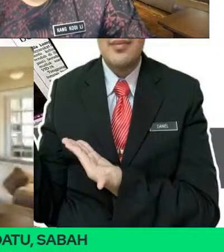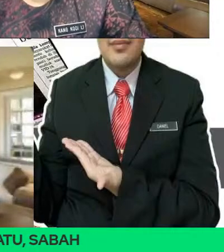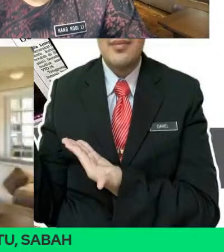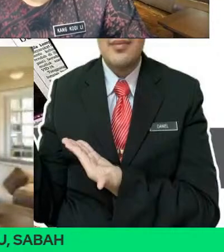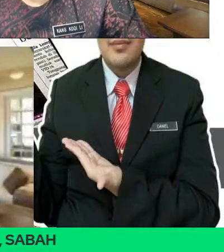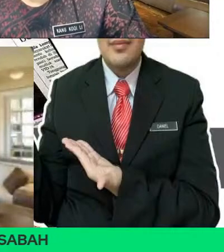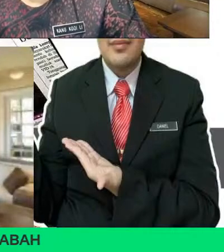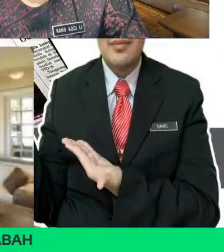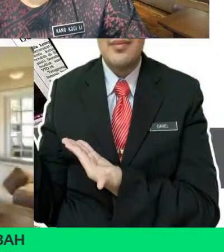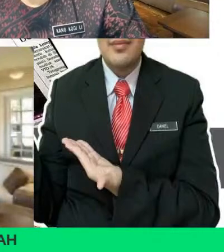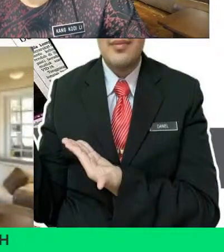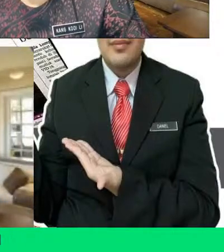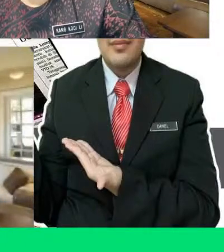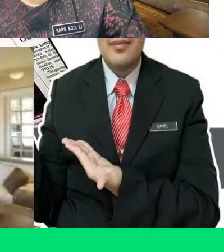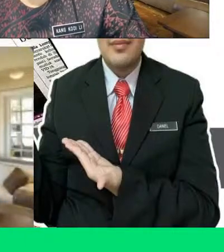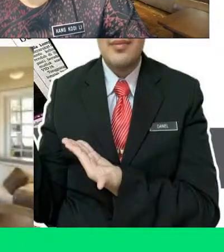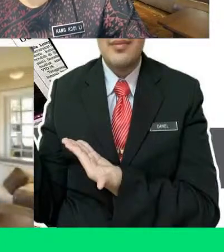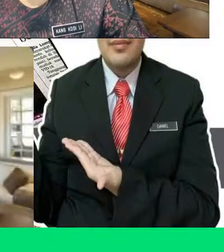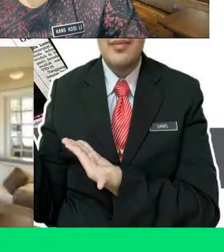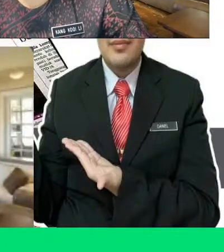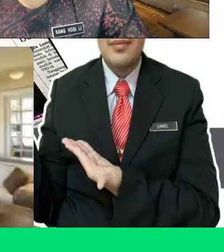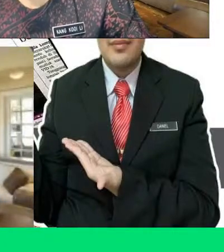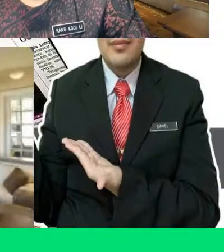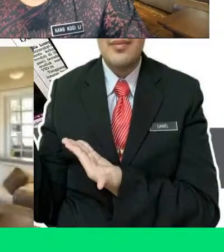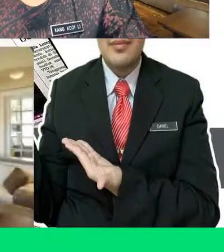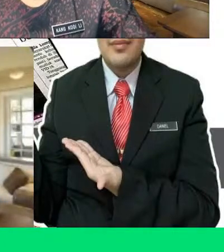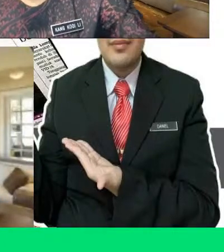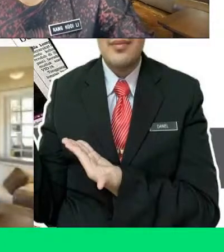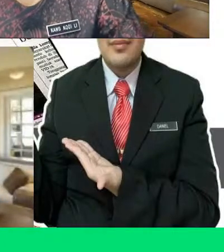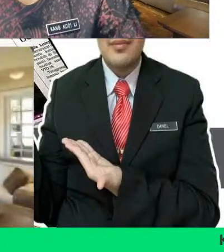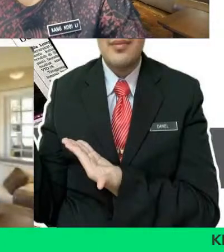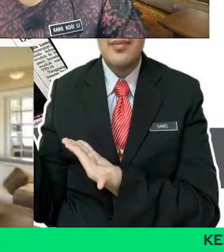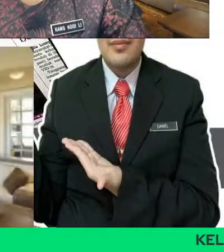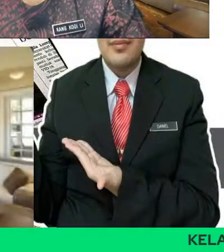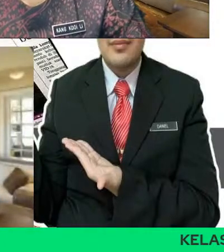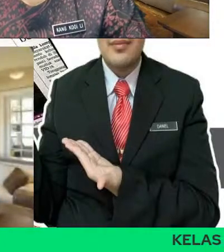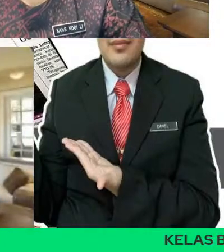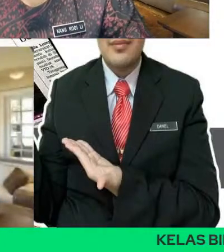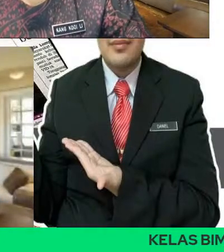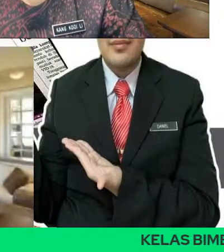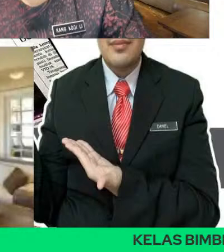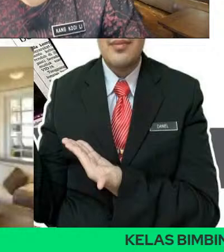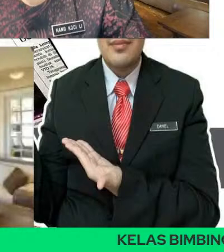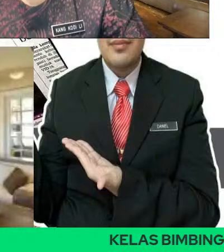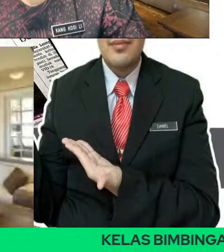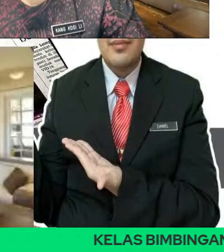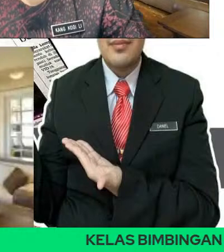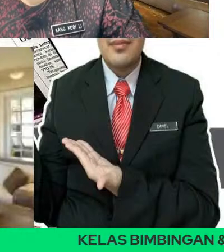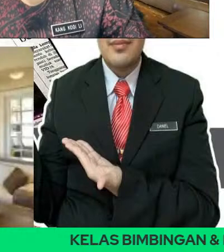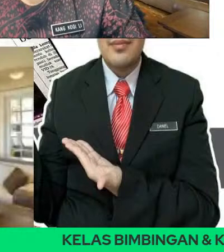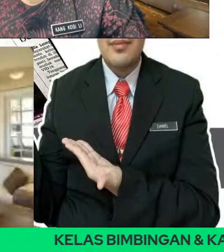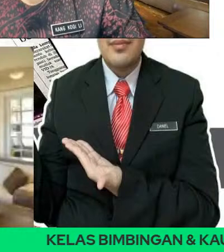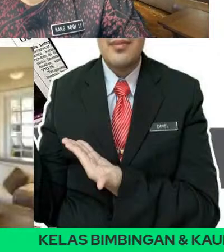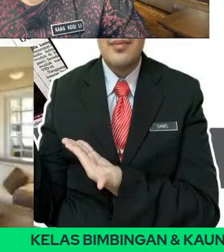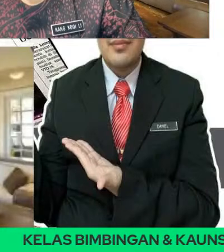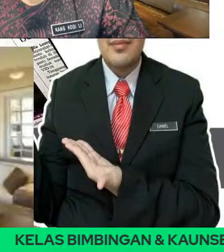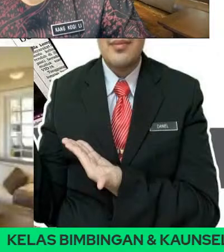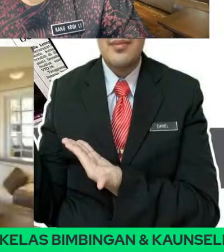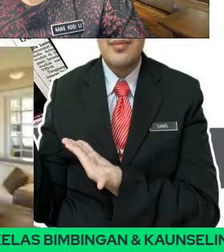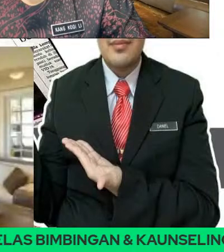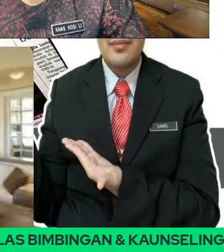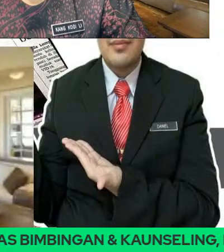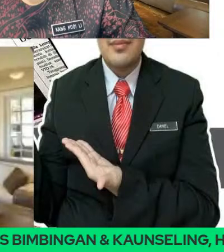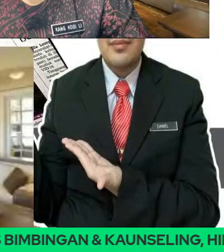linkel sebagai kontrol house Sebelum kelas pemula ingin